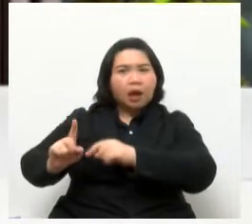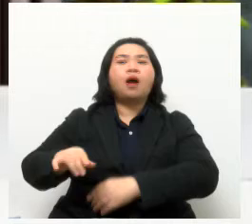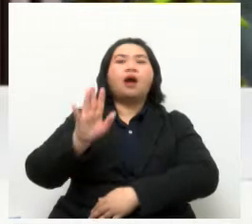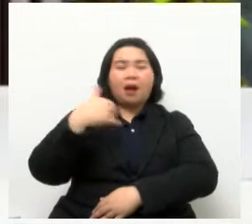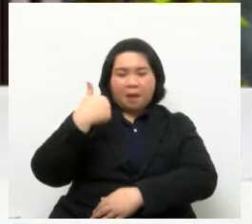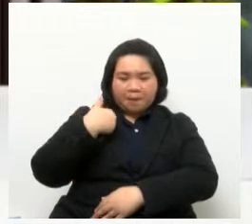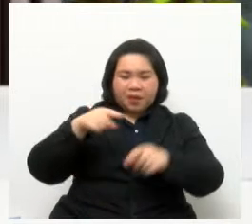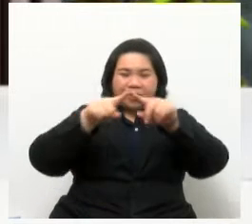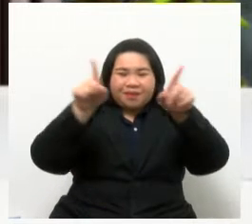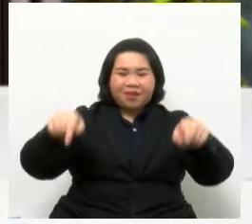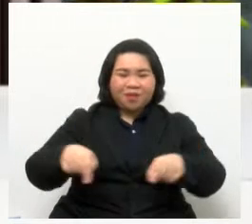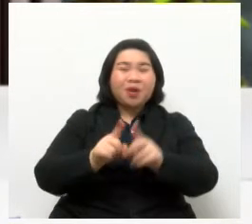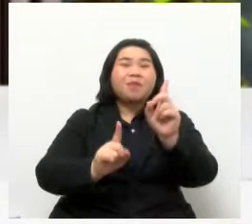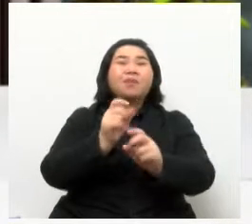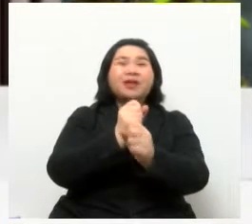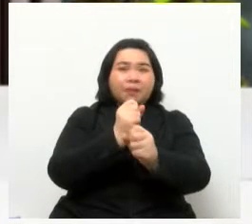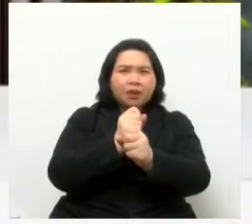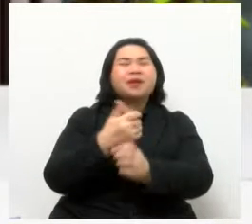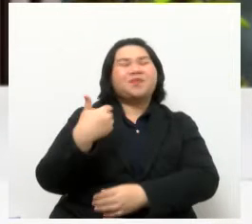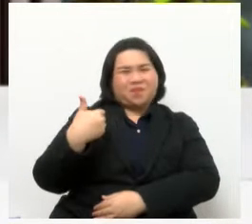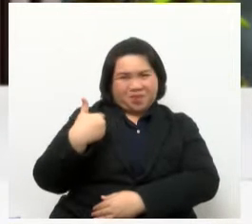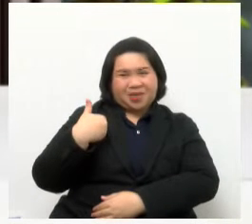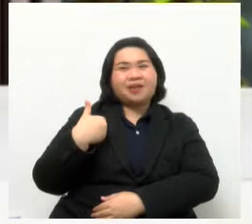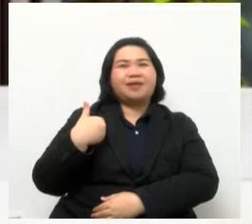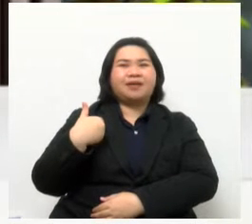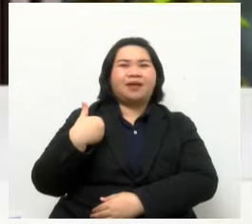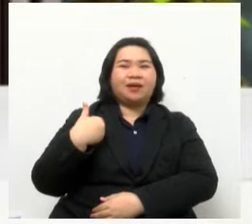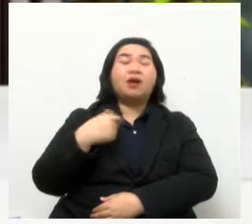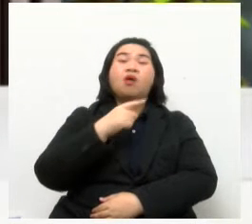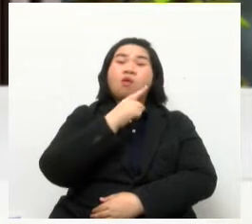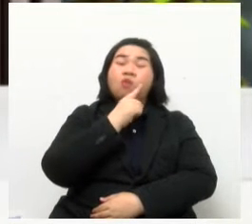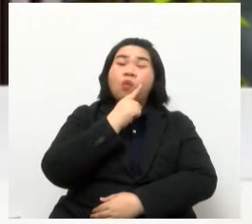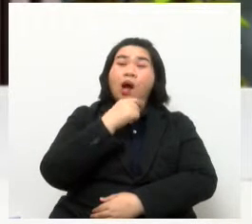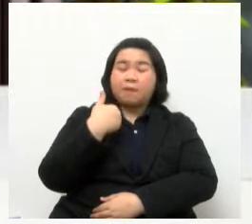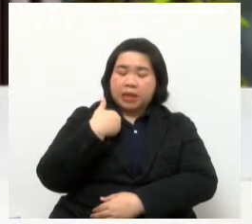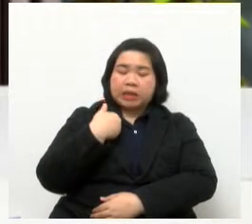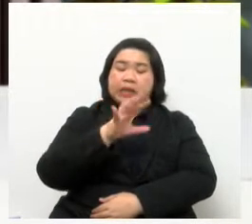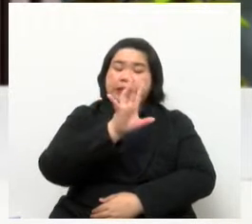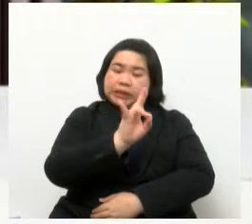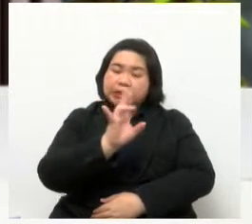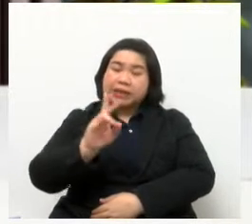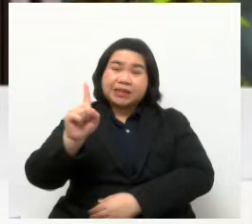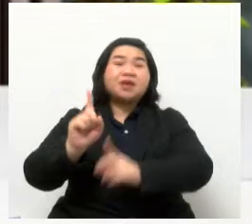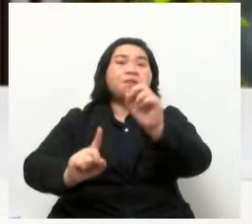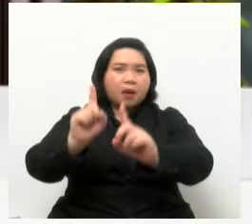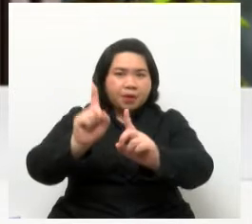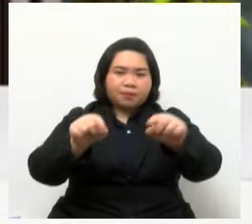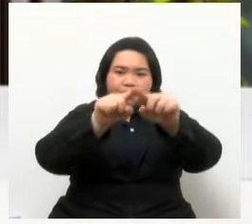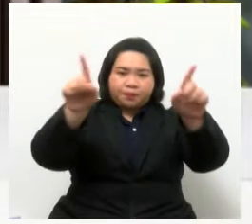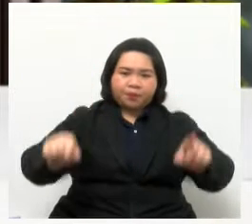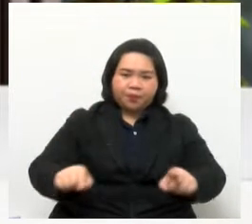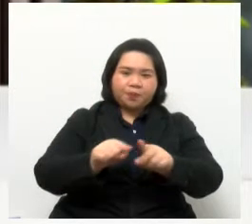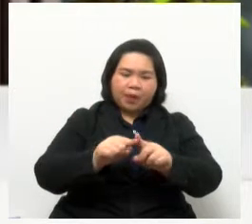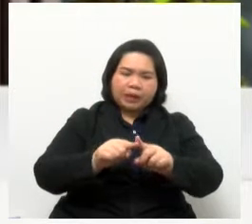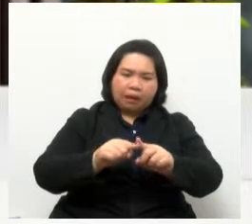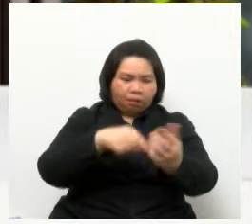งานที่สอดรับกับตัวชี้วัดองค์รวมหรือปลายทางที่อยู่ใน771ตัวชี้วัดและมีใบงานที่ส่งเสริม